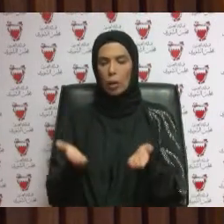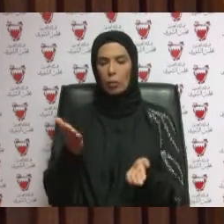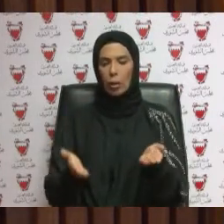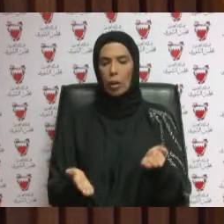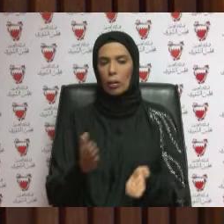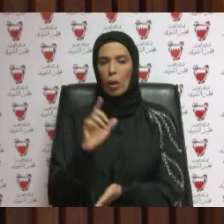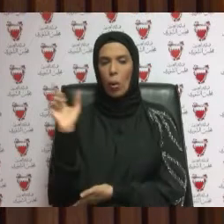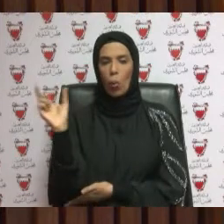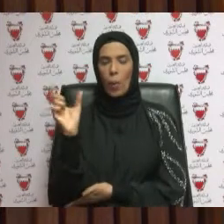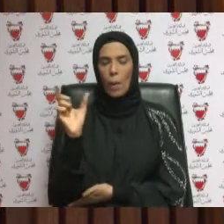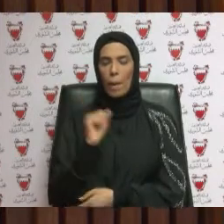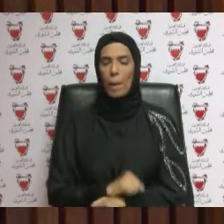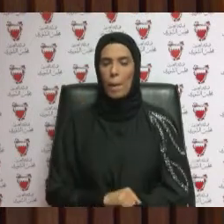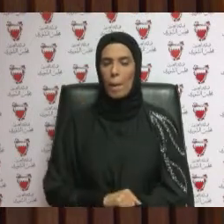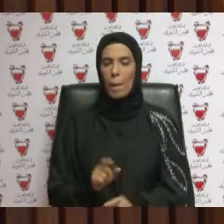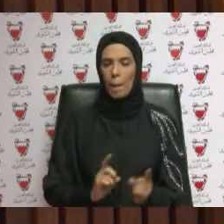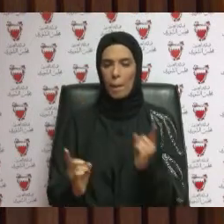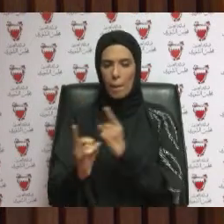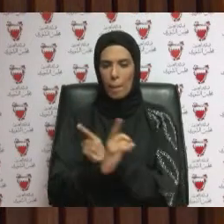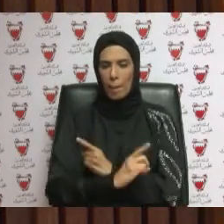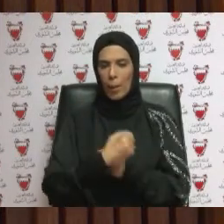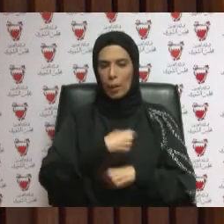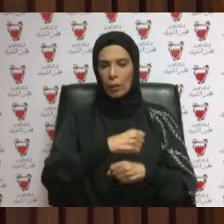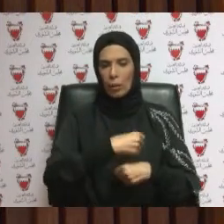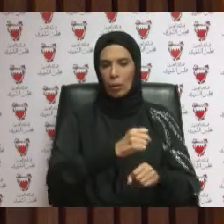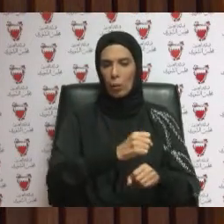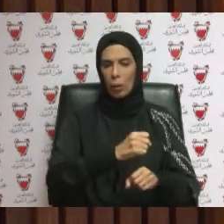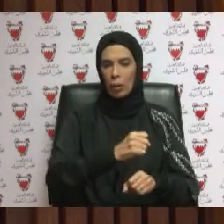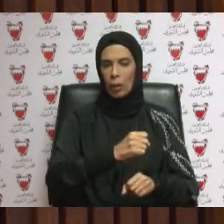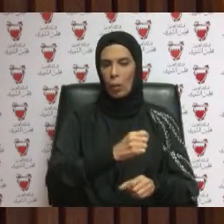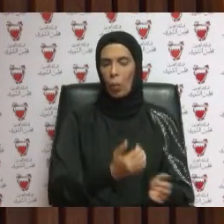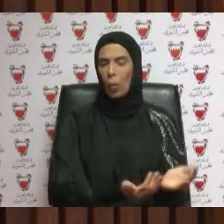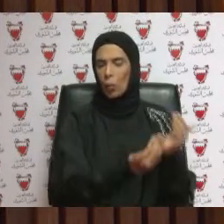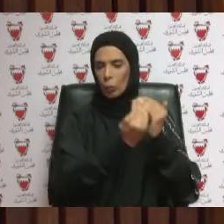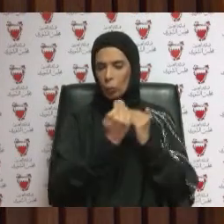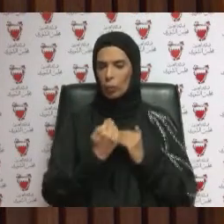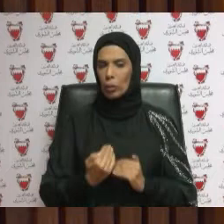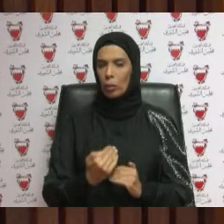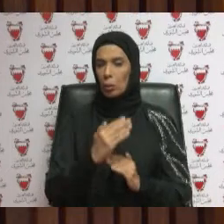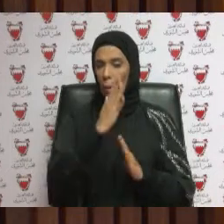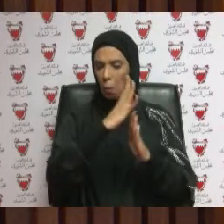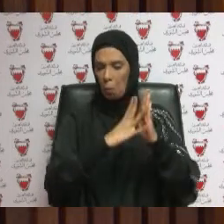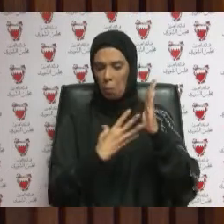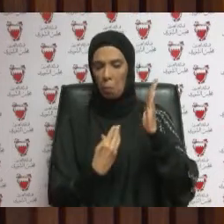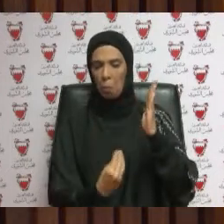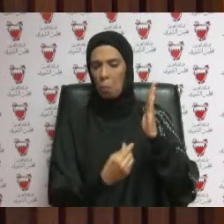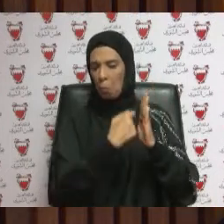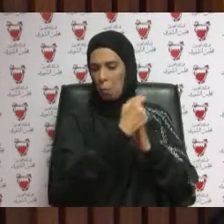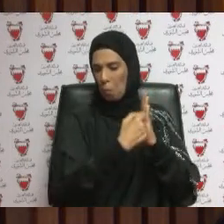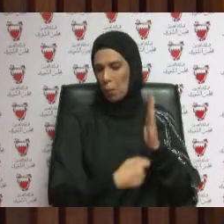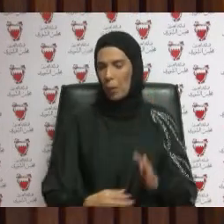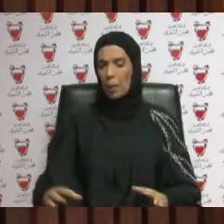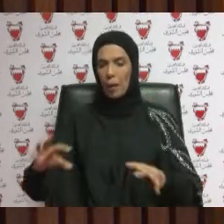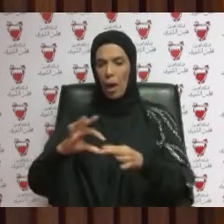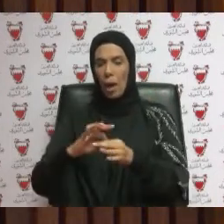والأوقاف وممثلي وزارة الأشغال وشؤون البلديات والتخطيط العمراني بهدف الخروج بصيغة متوافق عليها من أجل